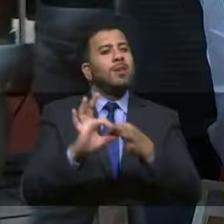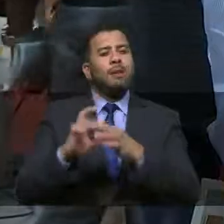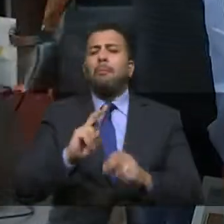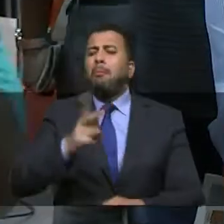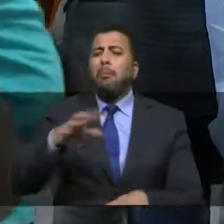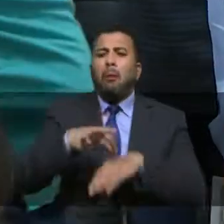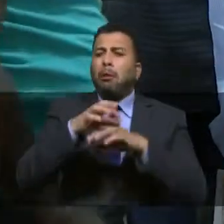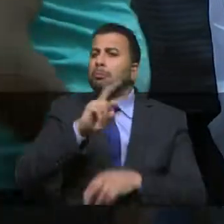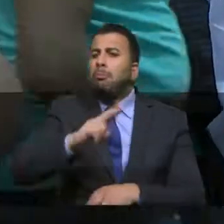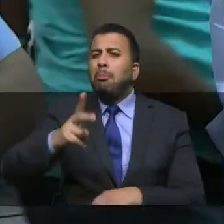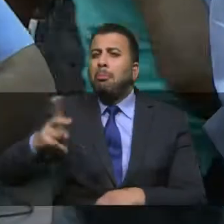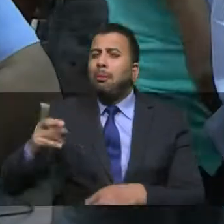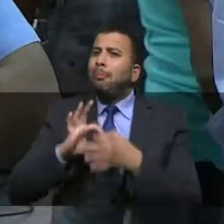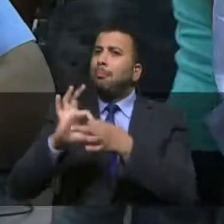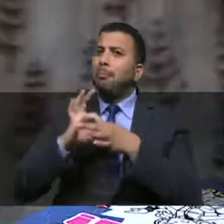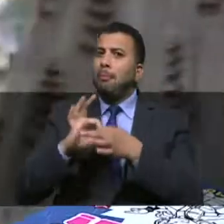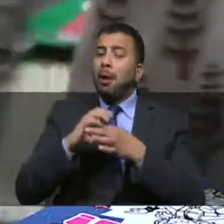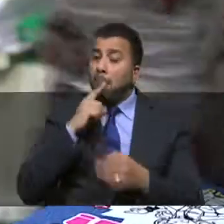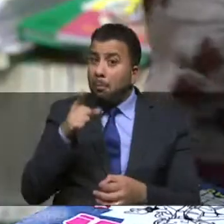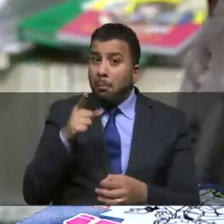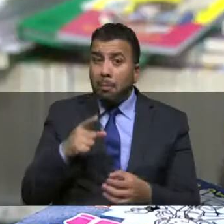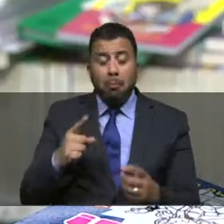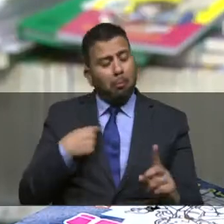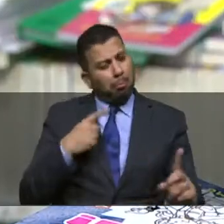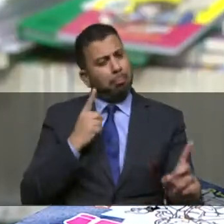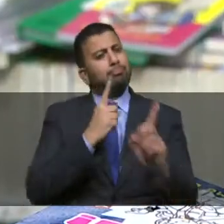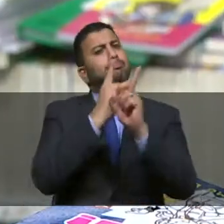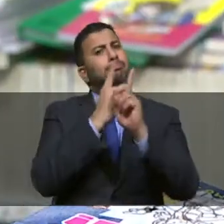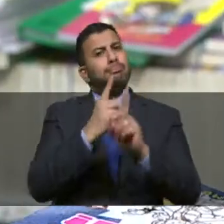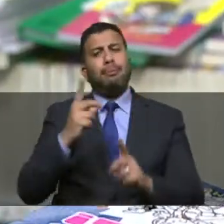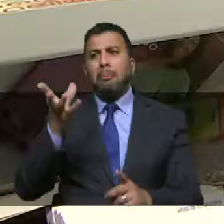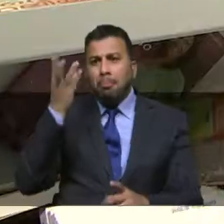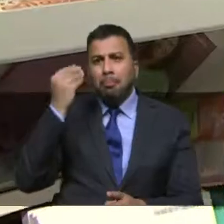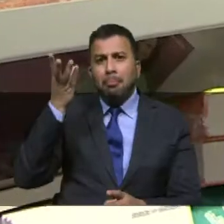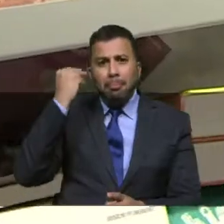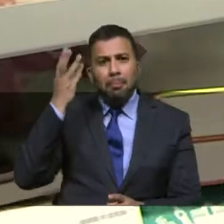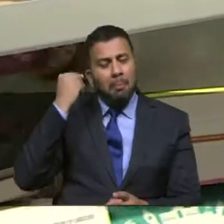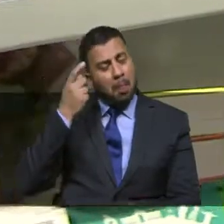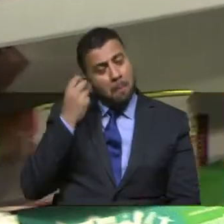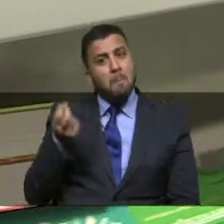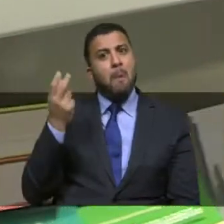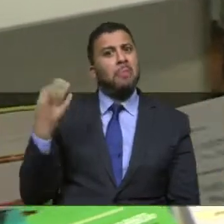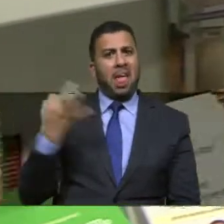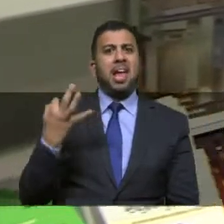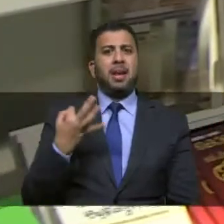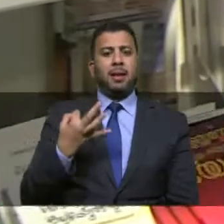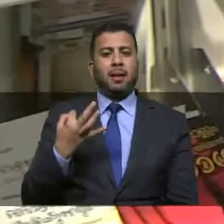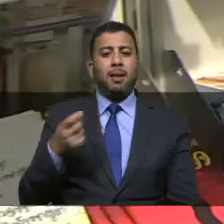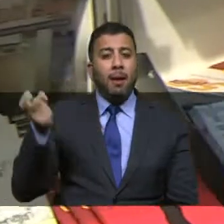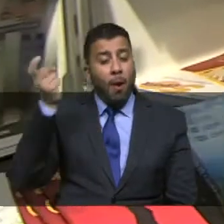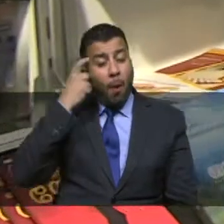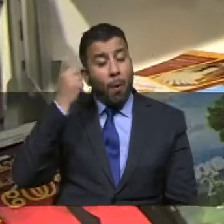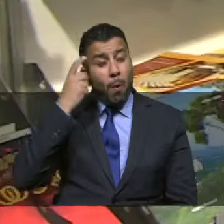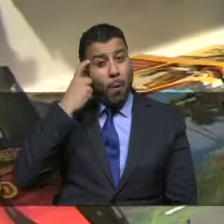الثقافات ليكون بهذا نقطة لالتقاء الحضارات وملتقى للمبدعين. عقول